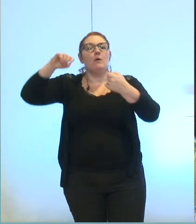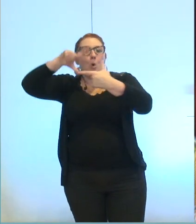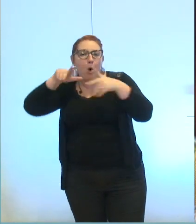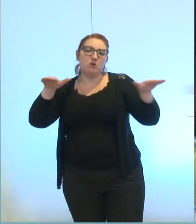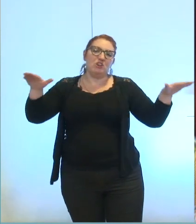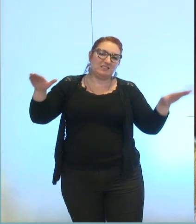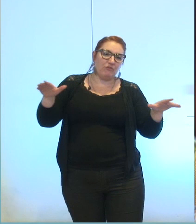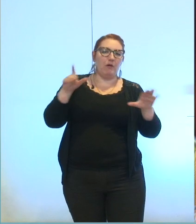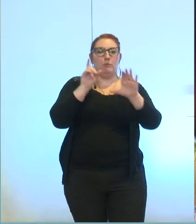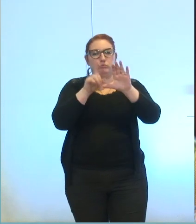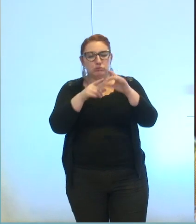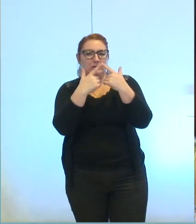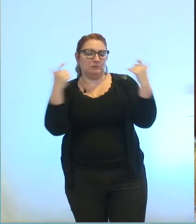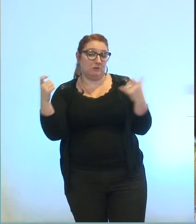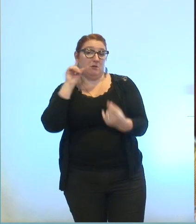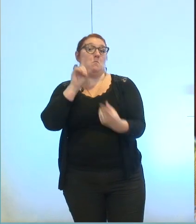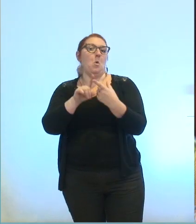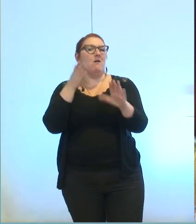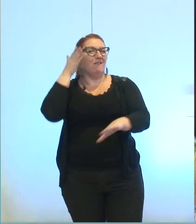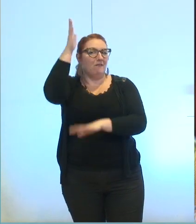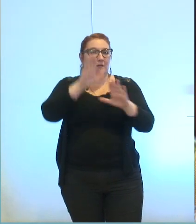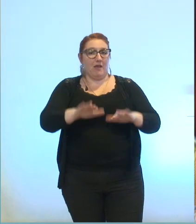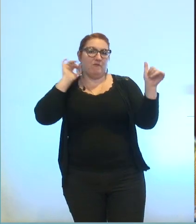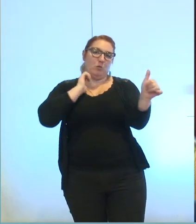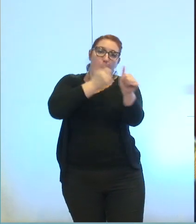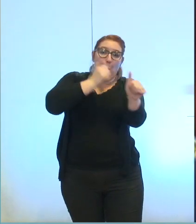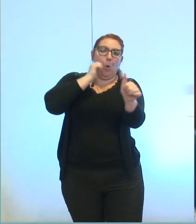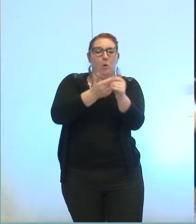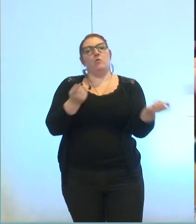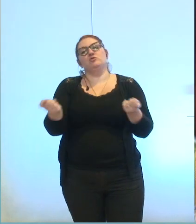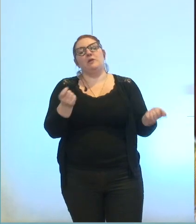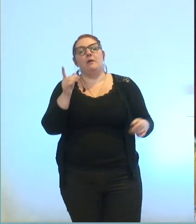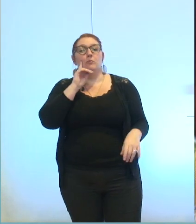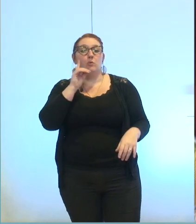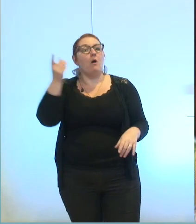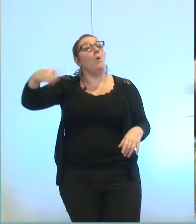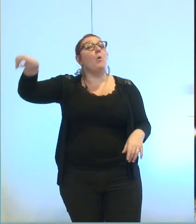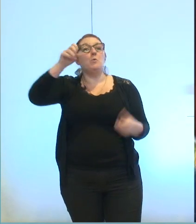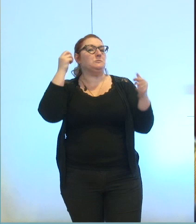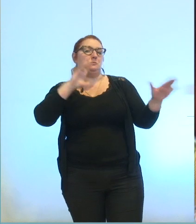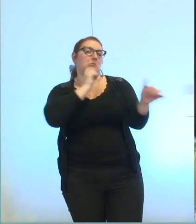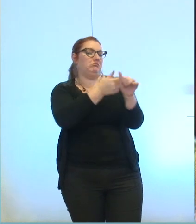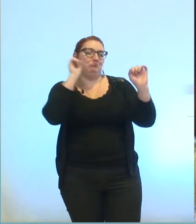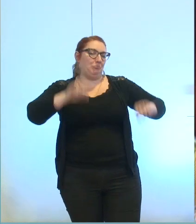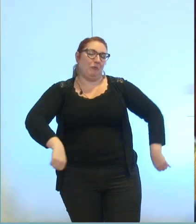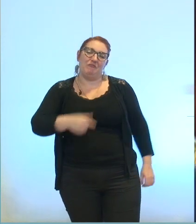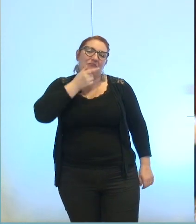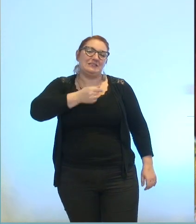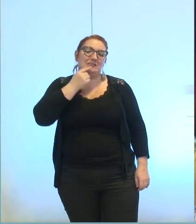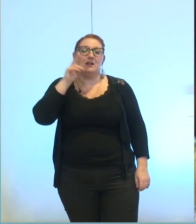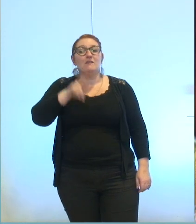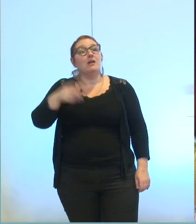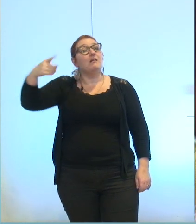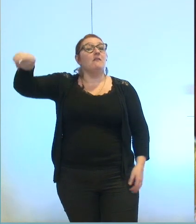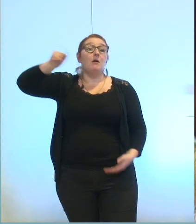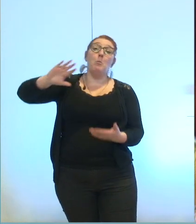demain vous n'ayez pas à gérer les recours potentiels parce que eux n'hésiteront pas un instant on n pas affaire à des poètes